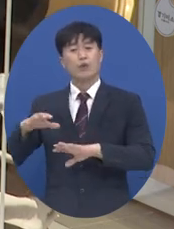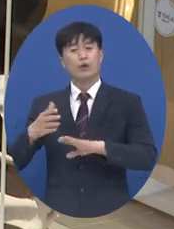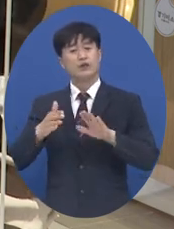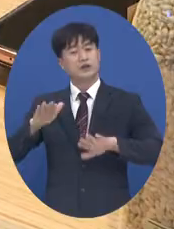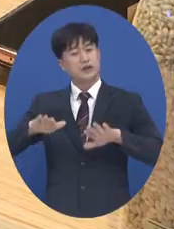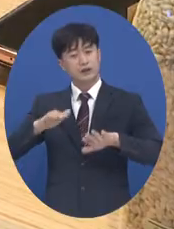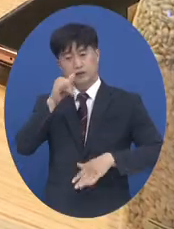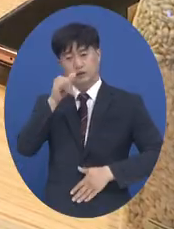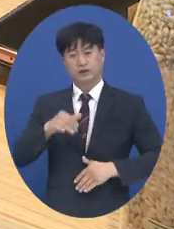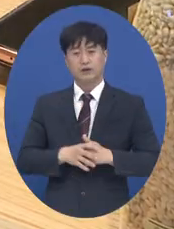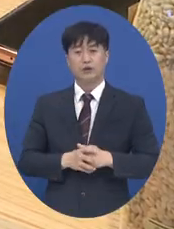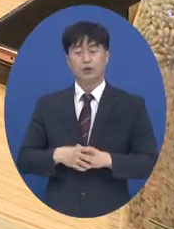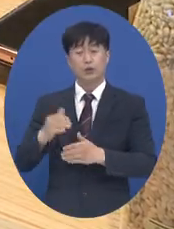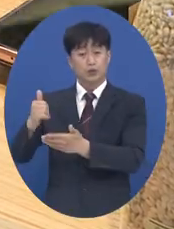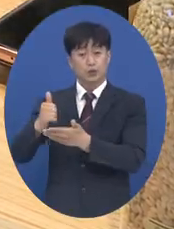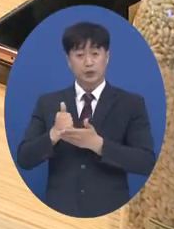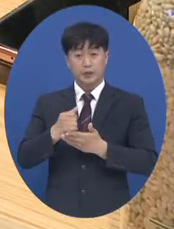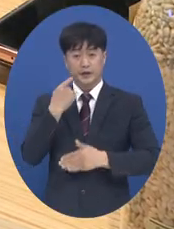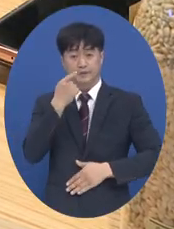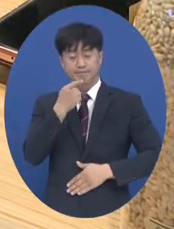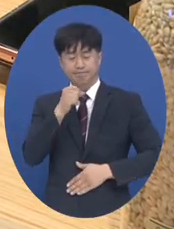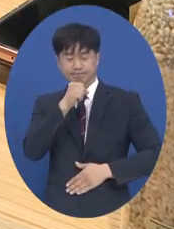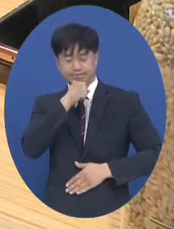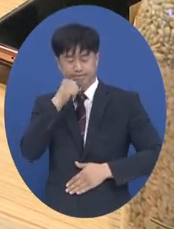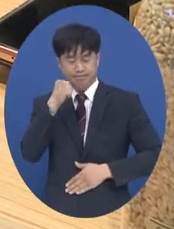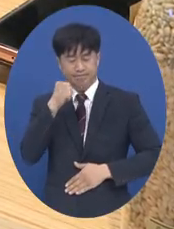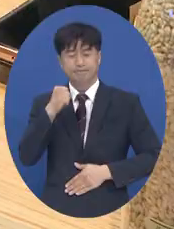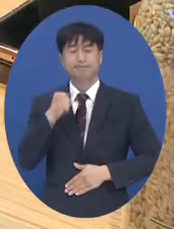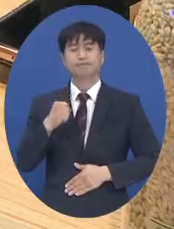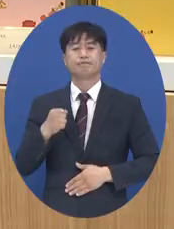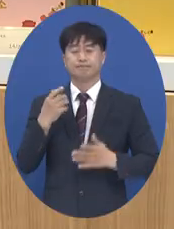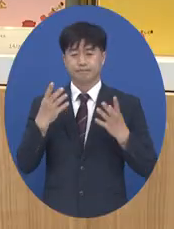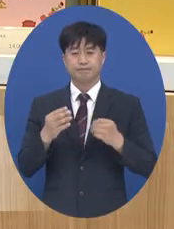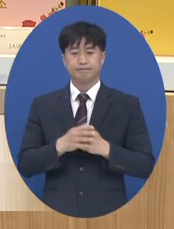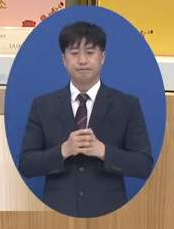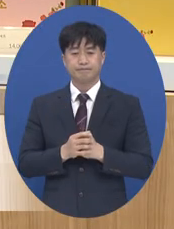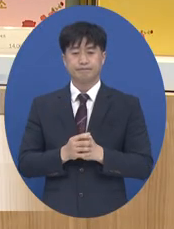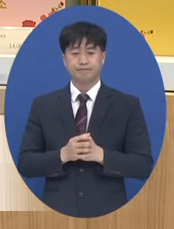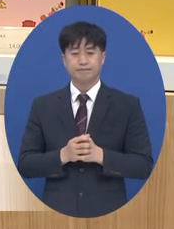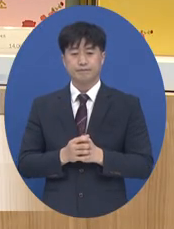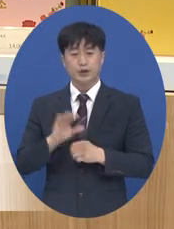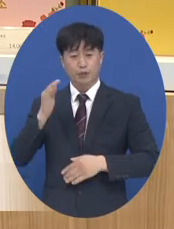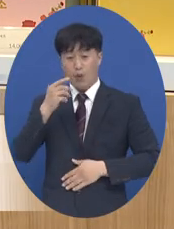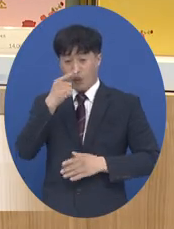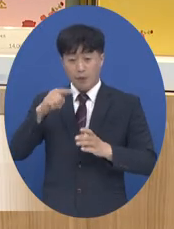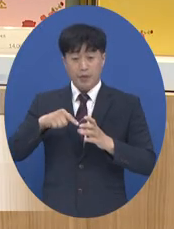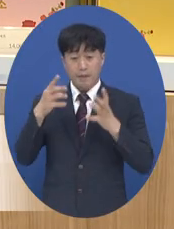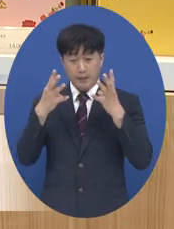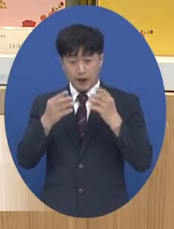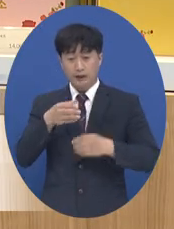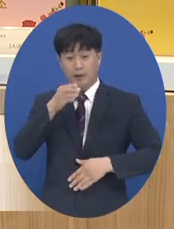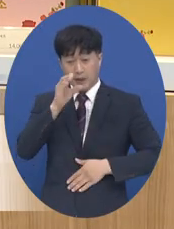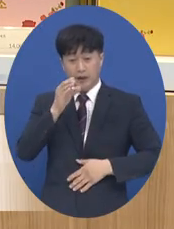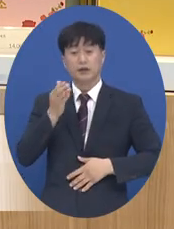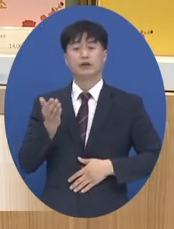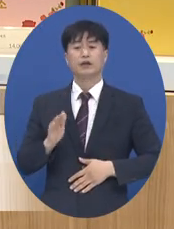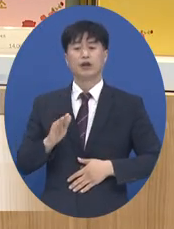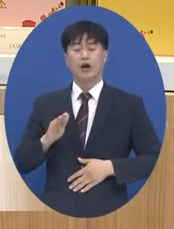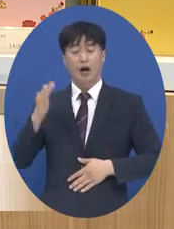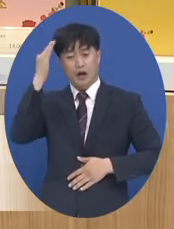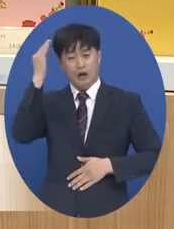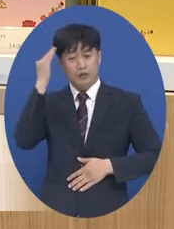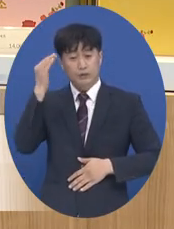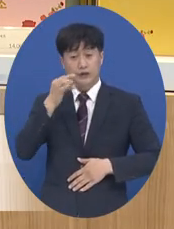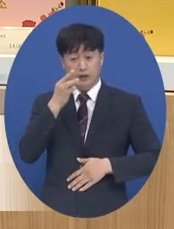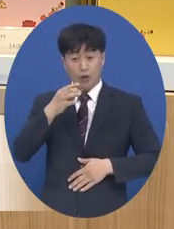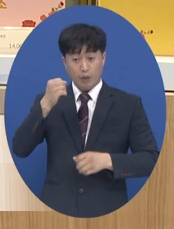확 차별화하면서 손님들 입맛을 사로잡고 있습니다. 요즘에 커피를 워낙 많이 먹기는 하는데 우리 쌀로